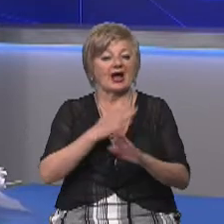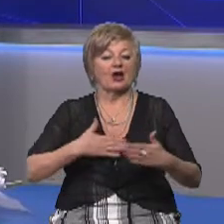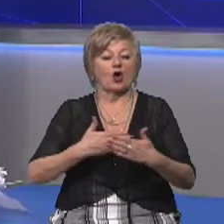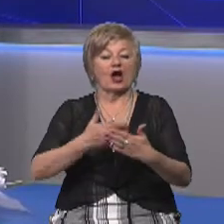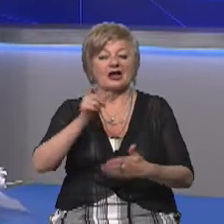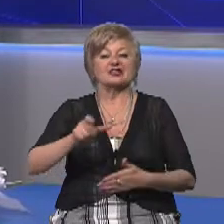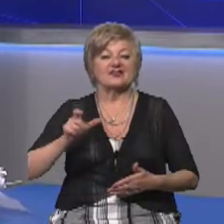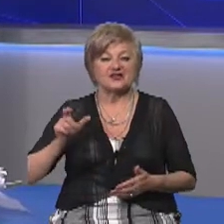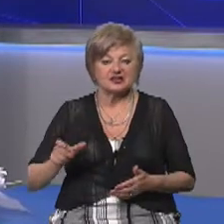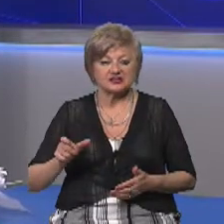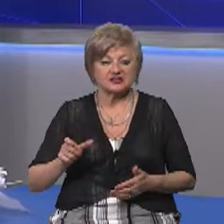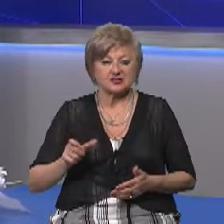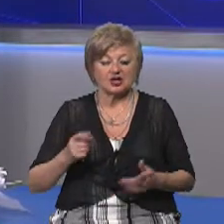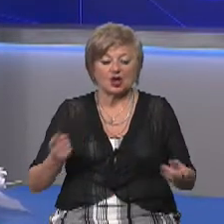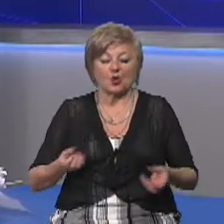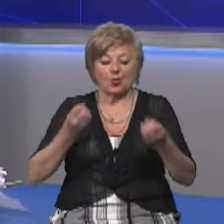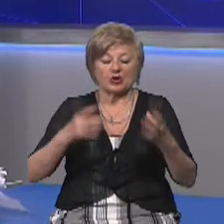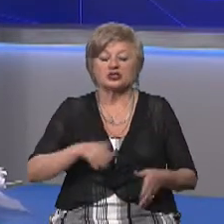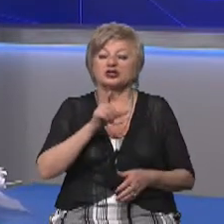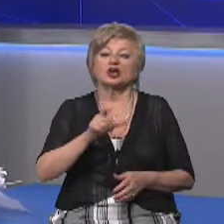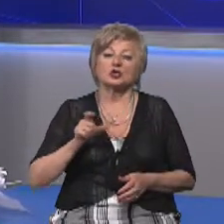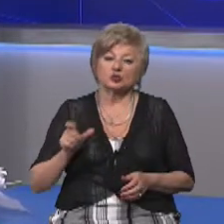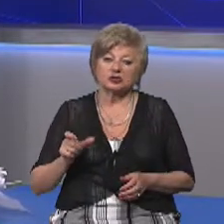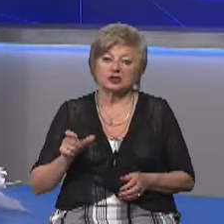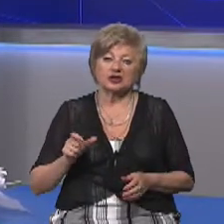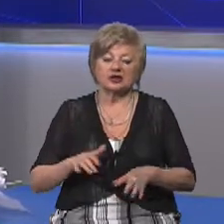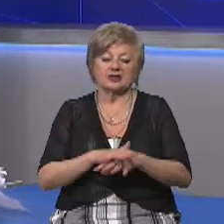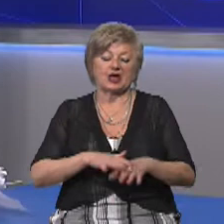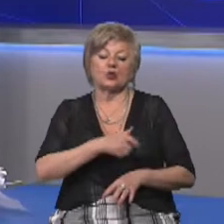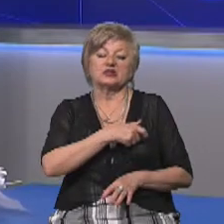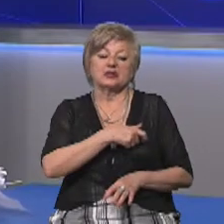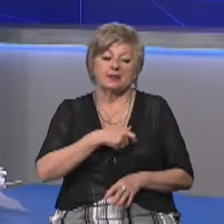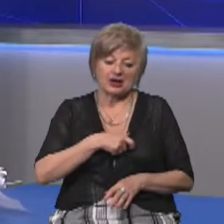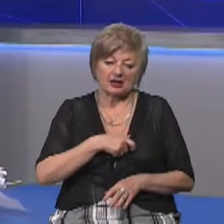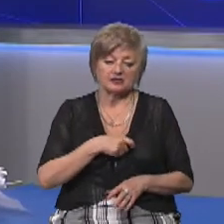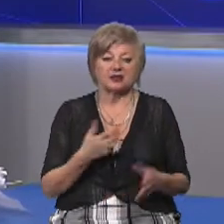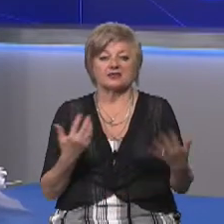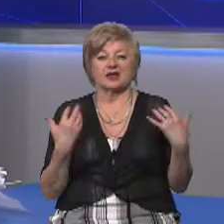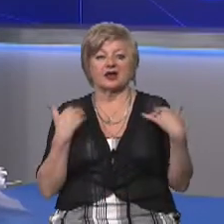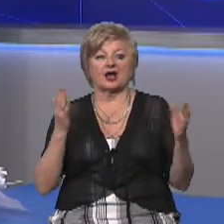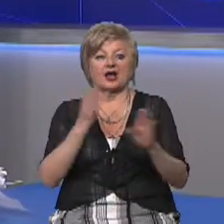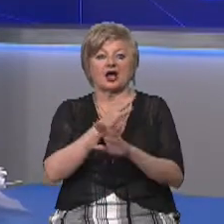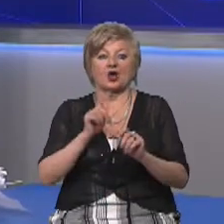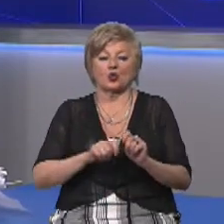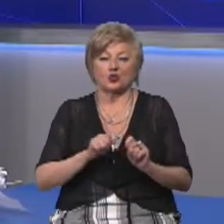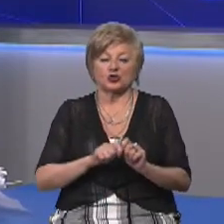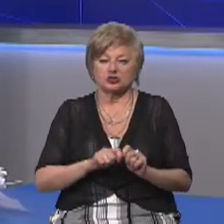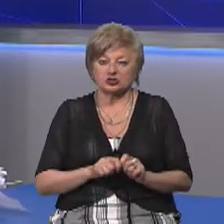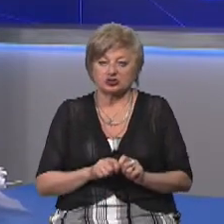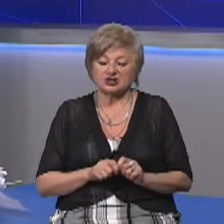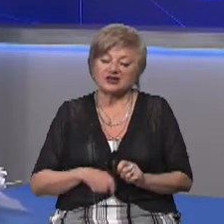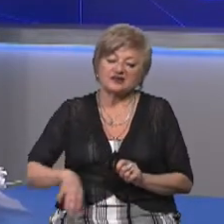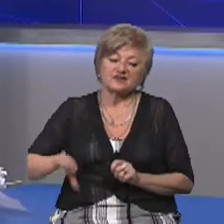екоактивісти, пересічний громадянин, народний депутат, начальник екологічної інспекції – ми